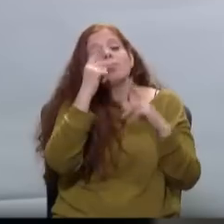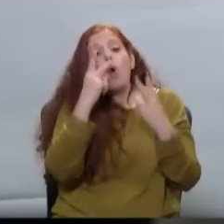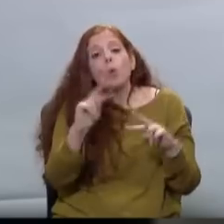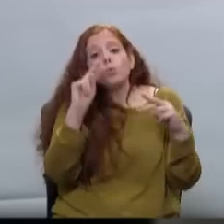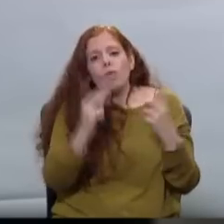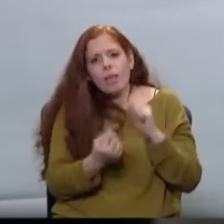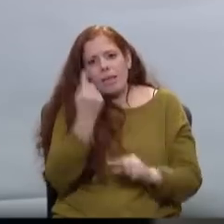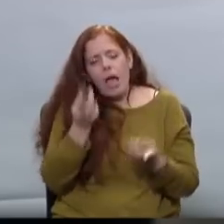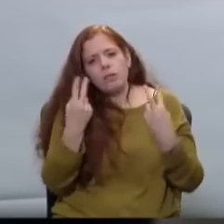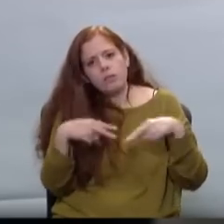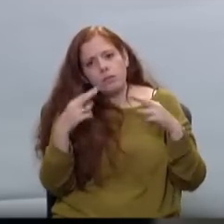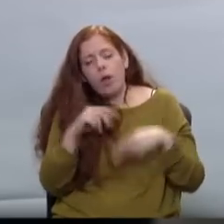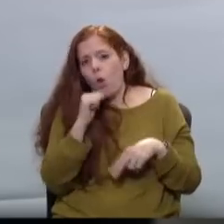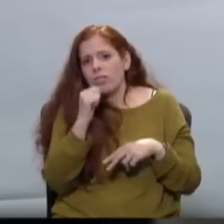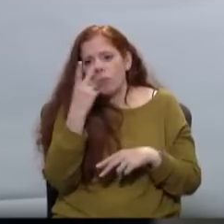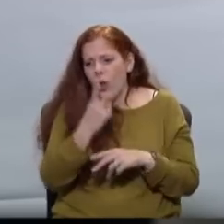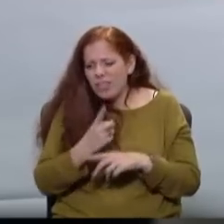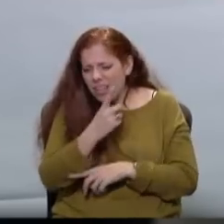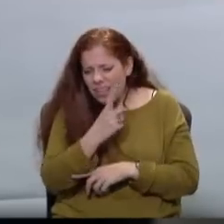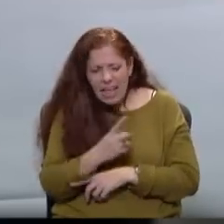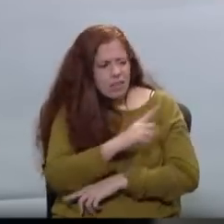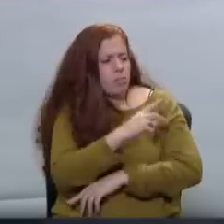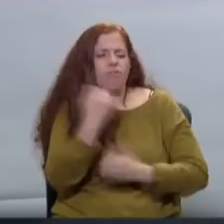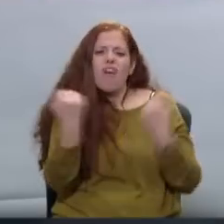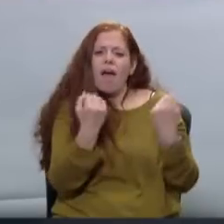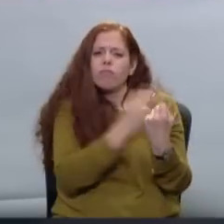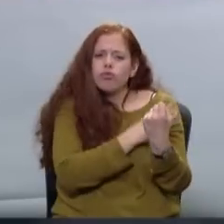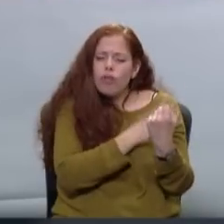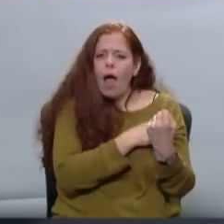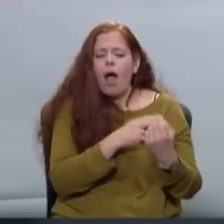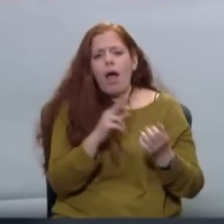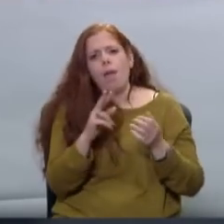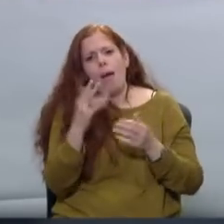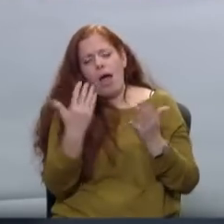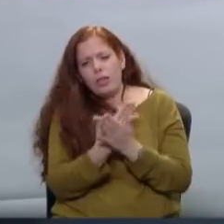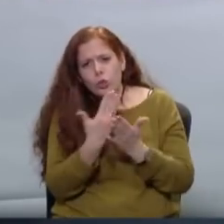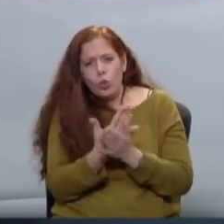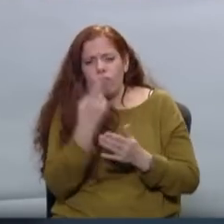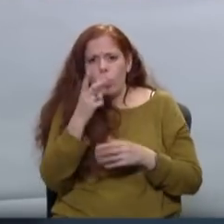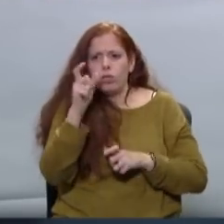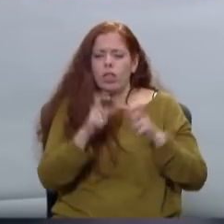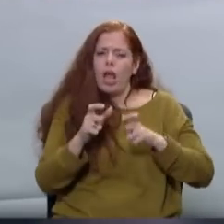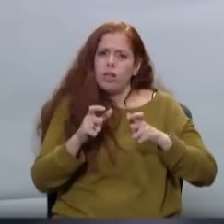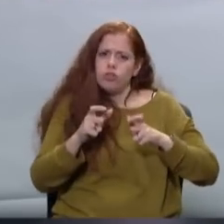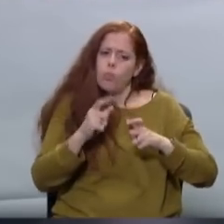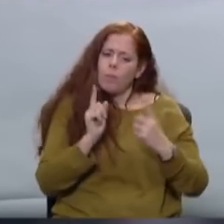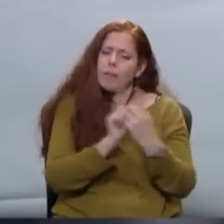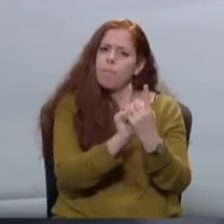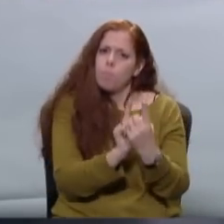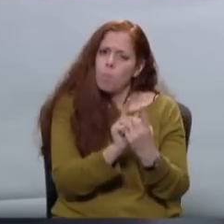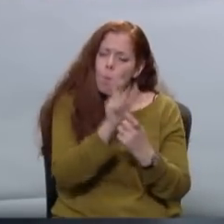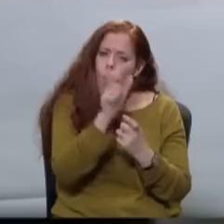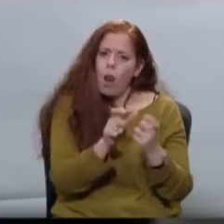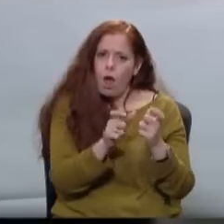הוא שם אפילו טנקים ברחובות, רכבי משטרה ועימותים כאלה של ילידים עומדים מול אנשי החוק, מול השוטרים בקנדה,